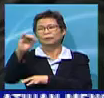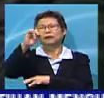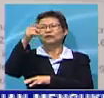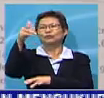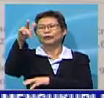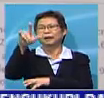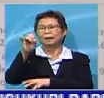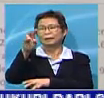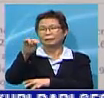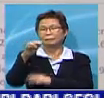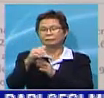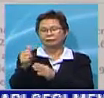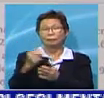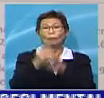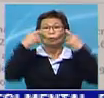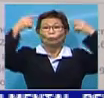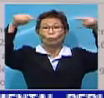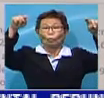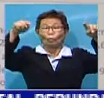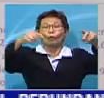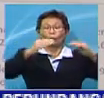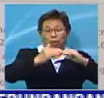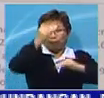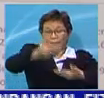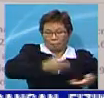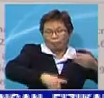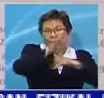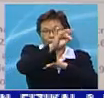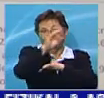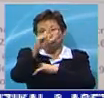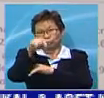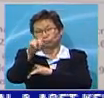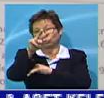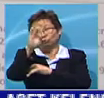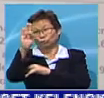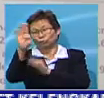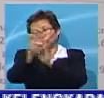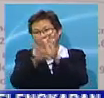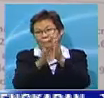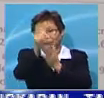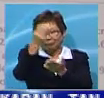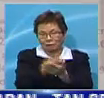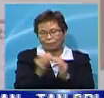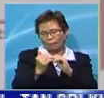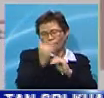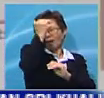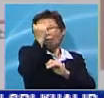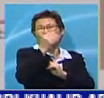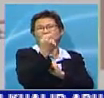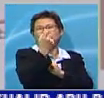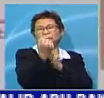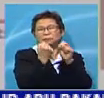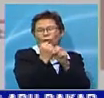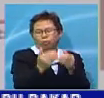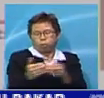trilion pencapaian Ini menghasilkan lebihan dagangan sebanyak rm87.27 bilion iaitu lebihan 19 tahun